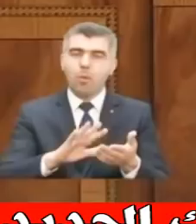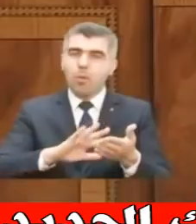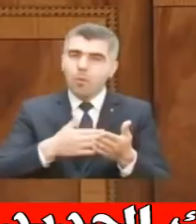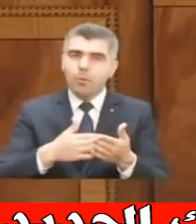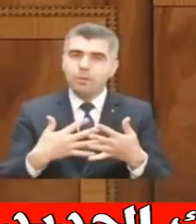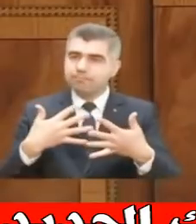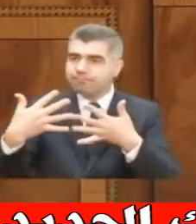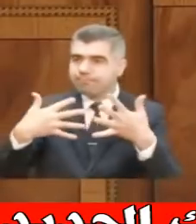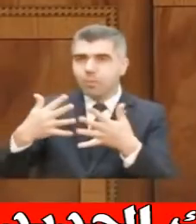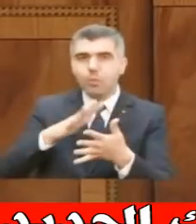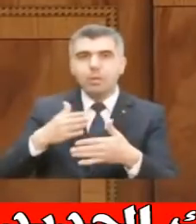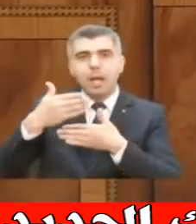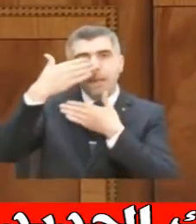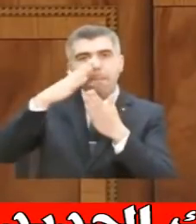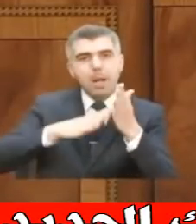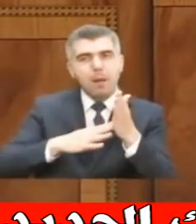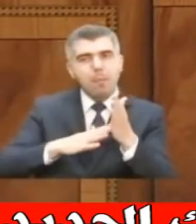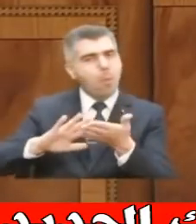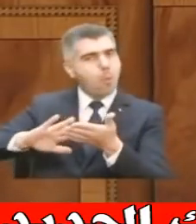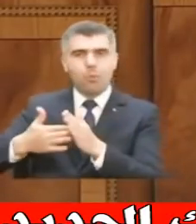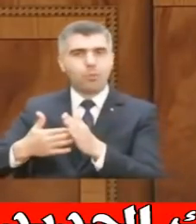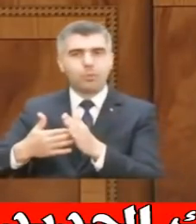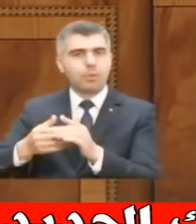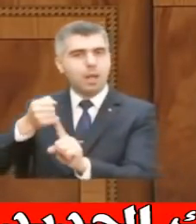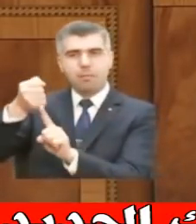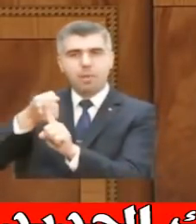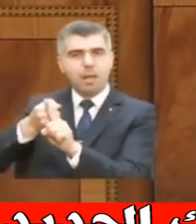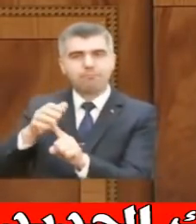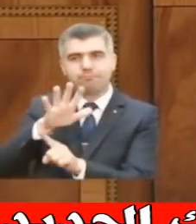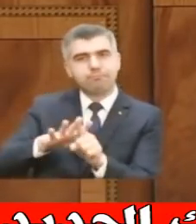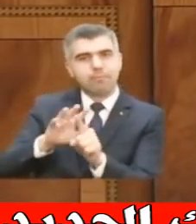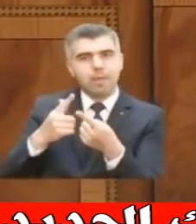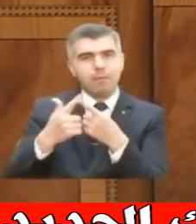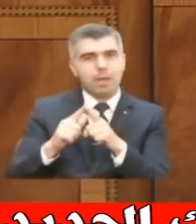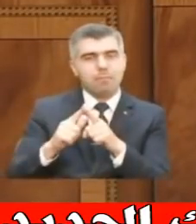والمبدع المغربي على جميع الأصعدة وفي جميع المجالات،